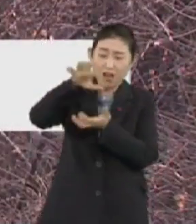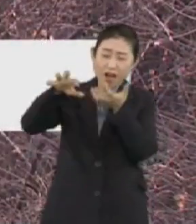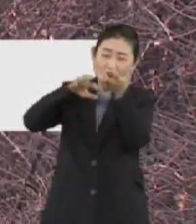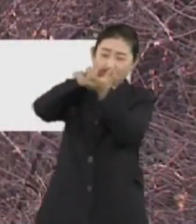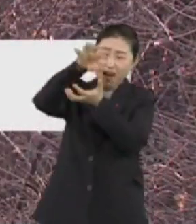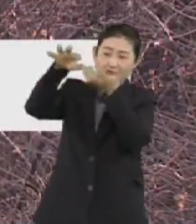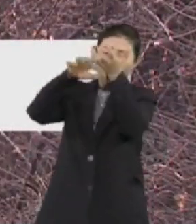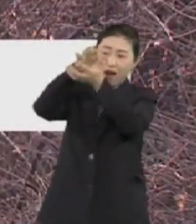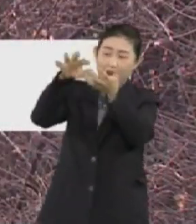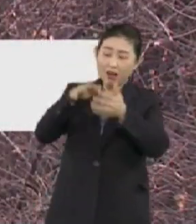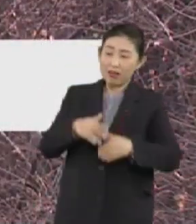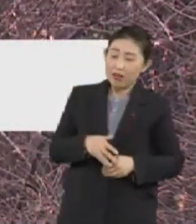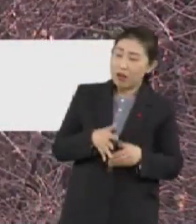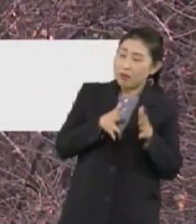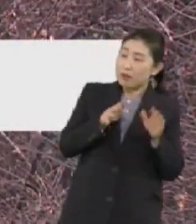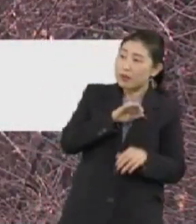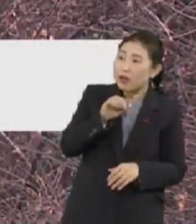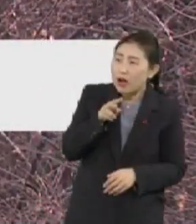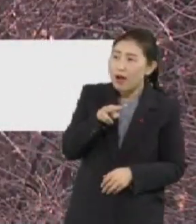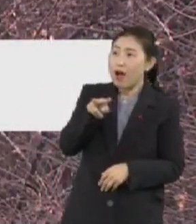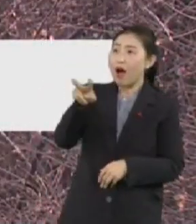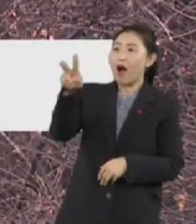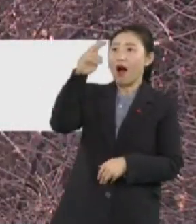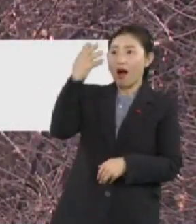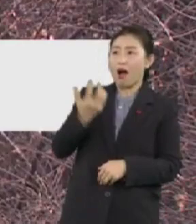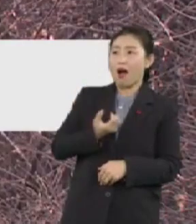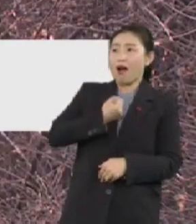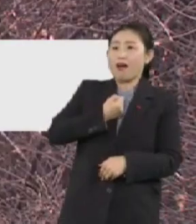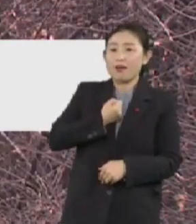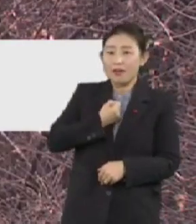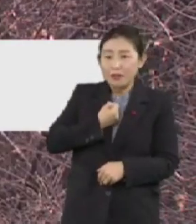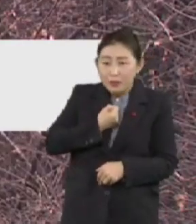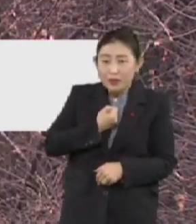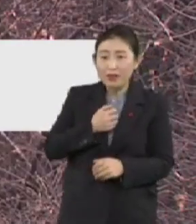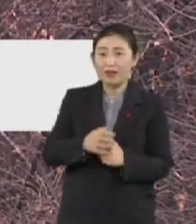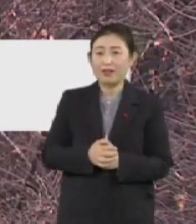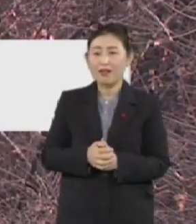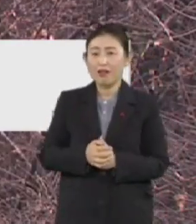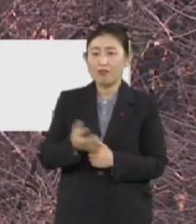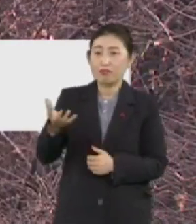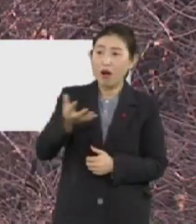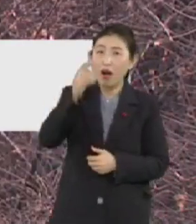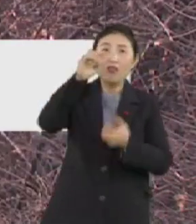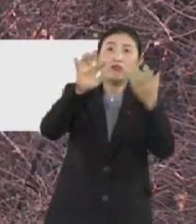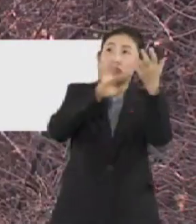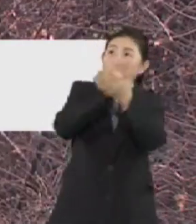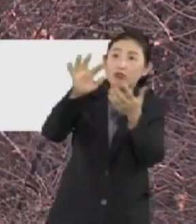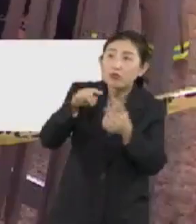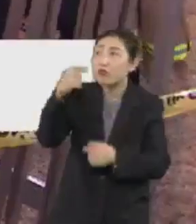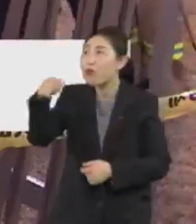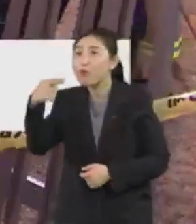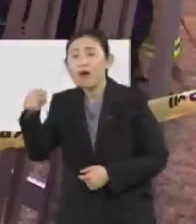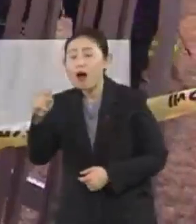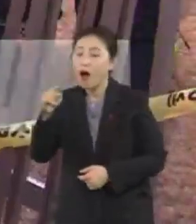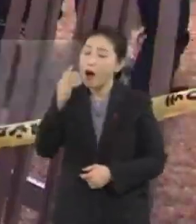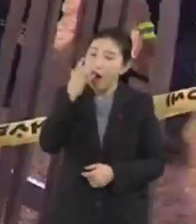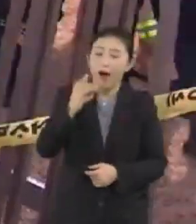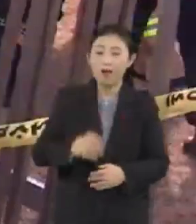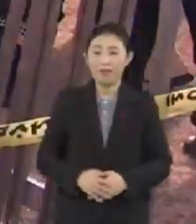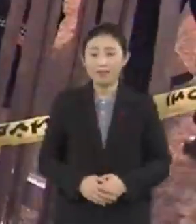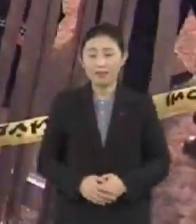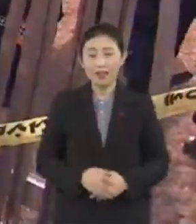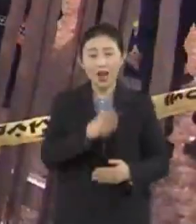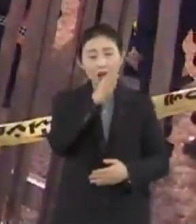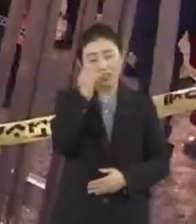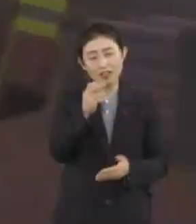보니 그냥 이게 타고 해가 떴는데 그걸 가리적으로 하늘로 그게 구름인지 뭔지 모르겠고.